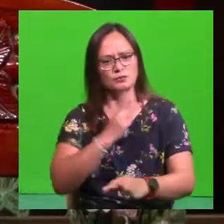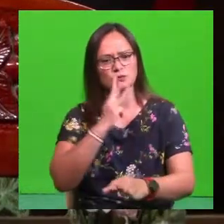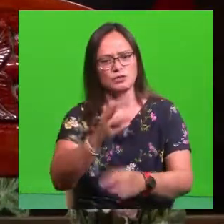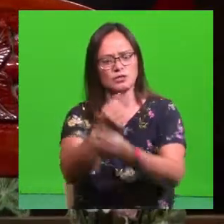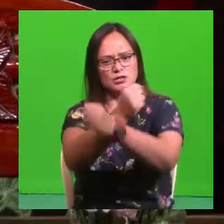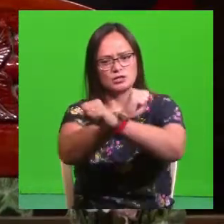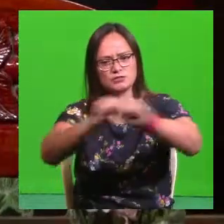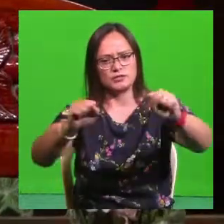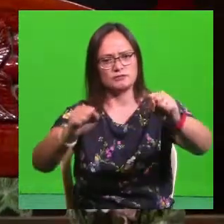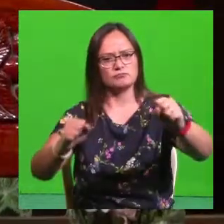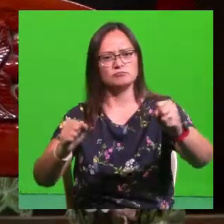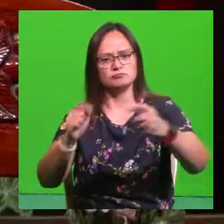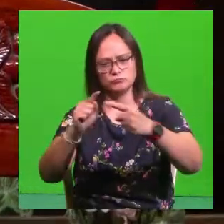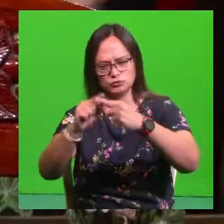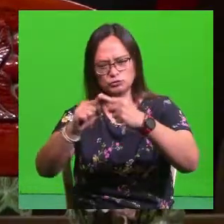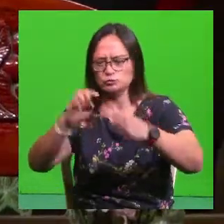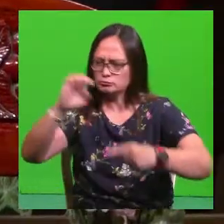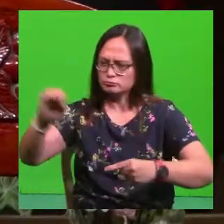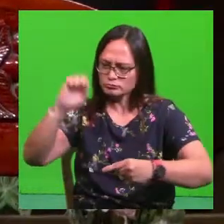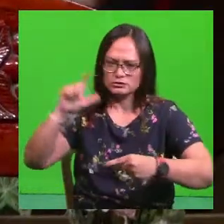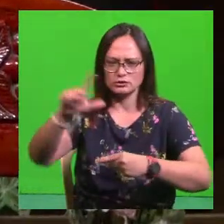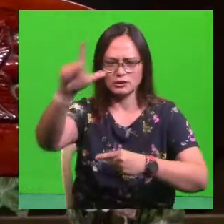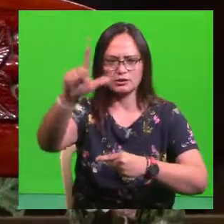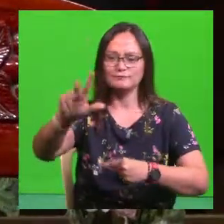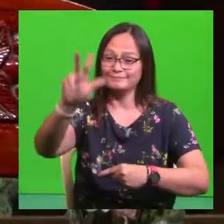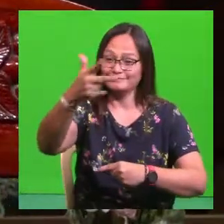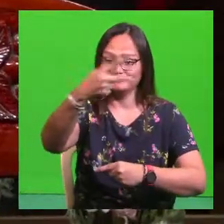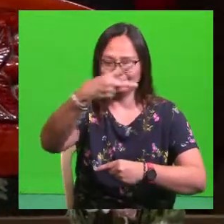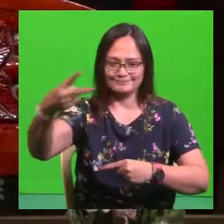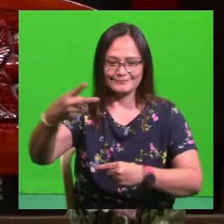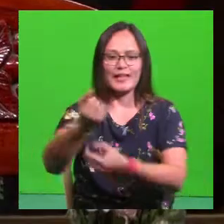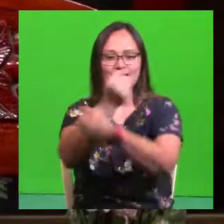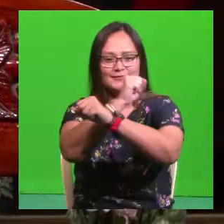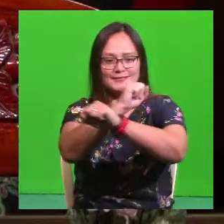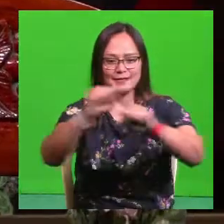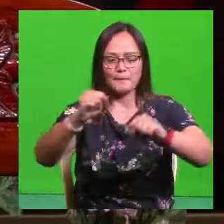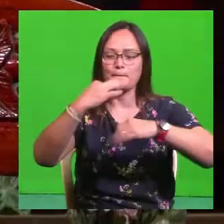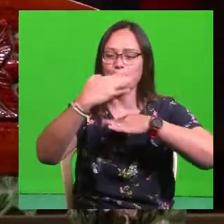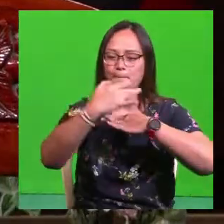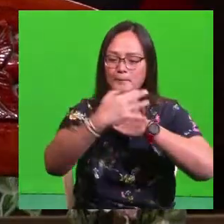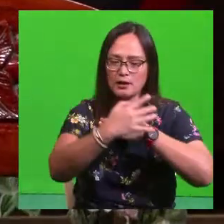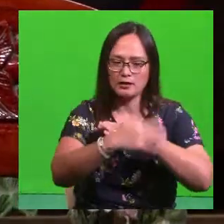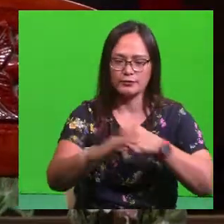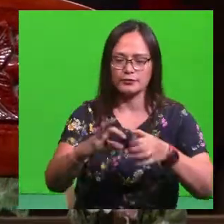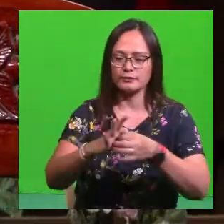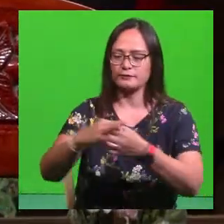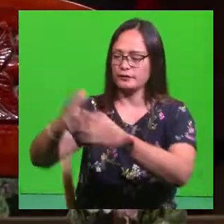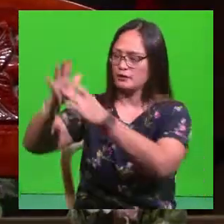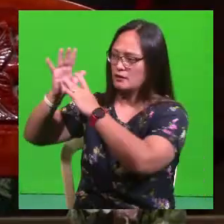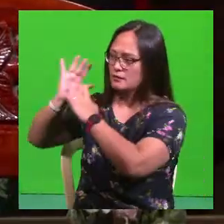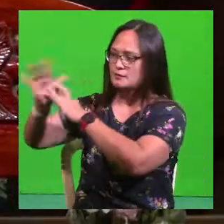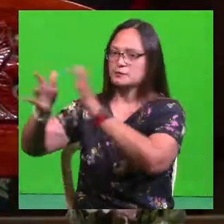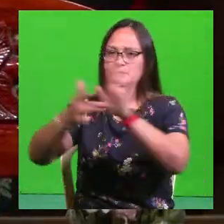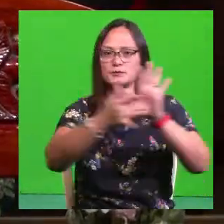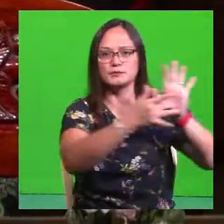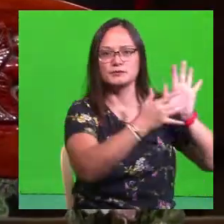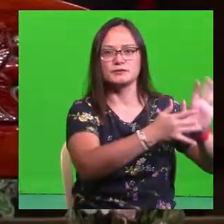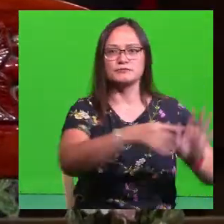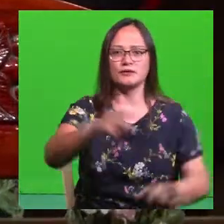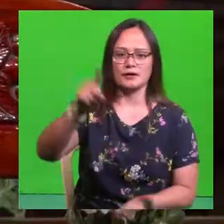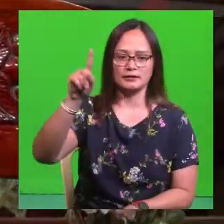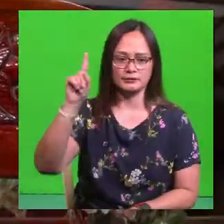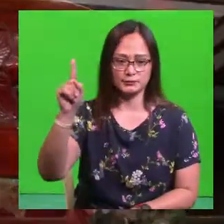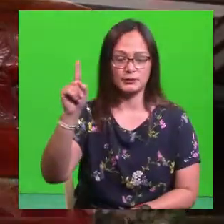uttermost. Declare it now, everyone. Saved by the blood of the crucified